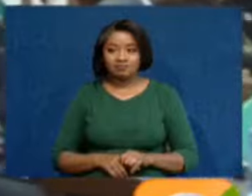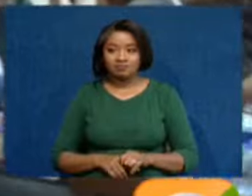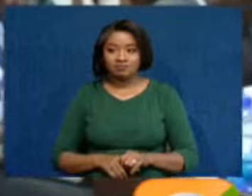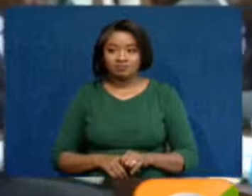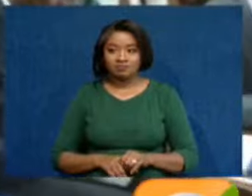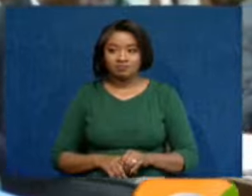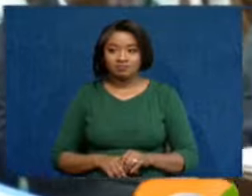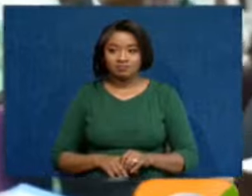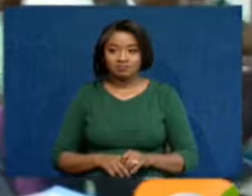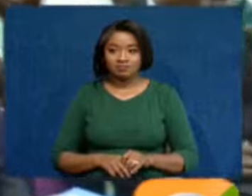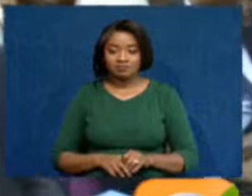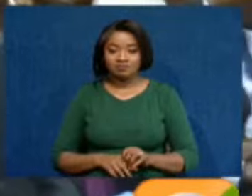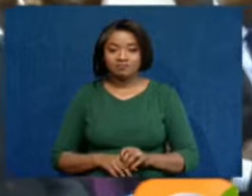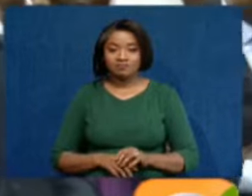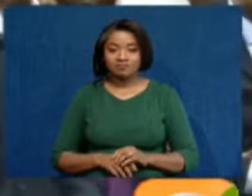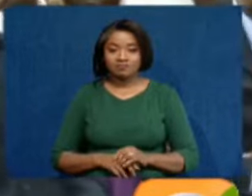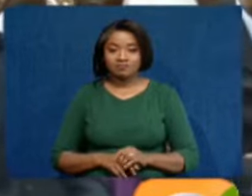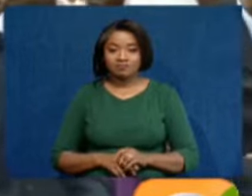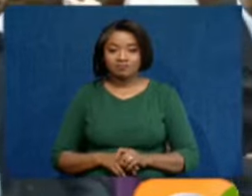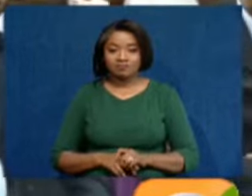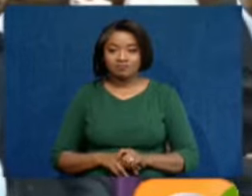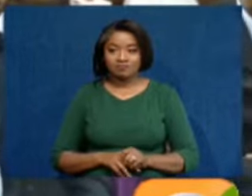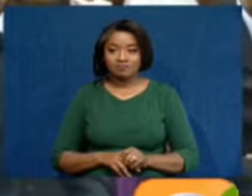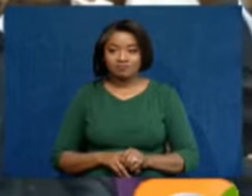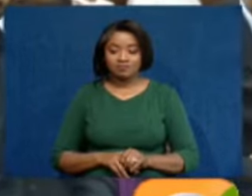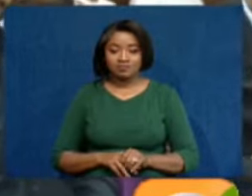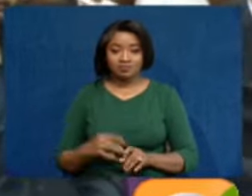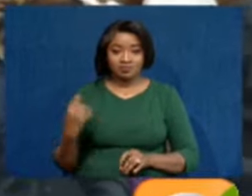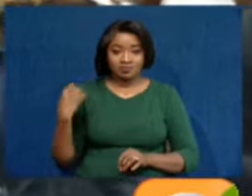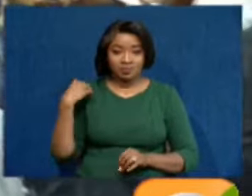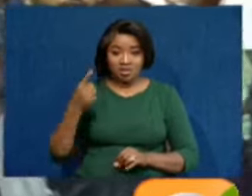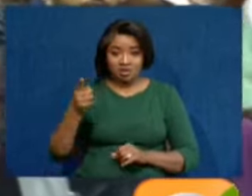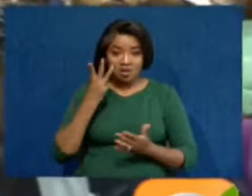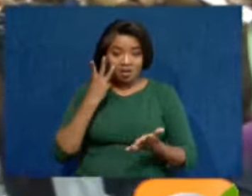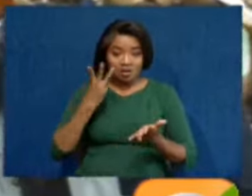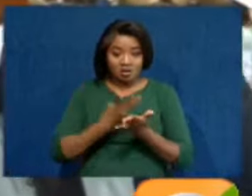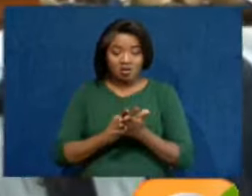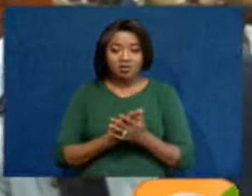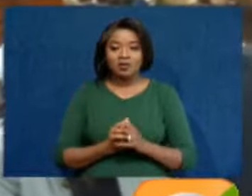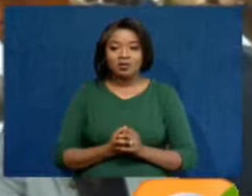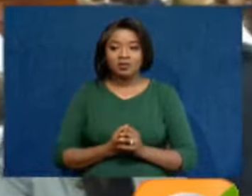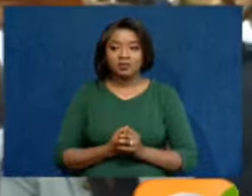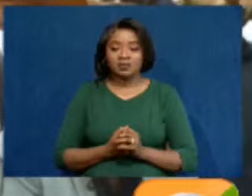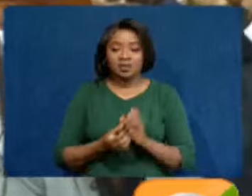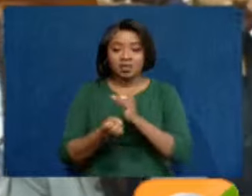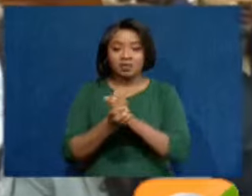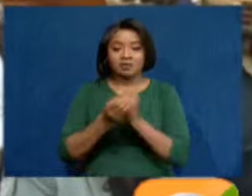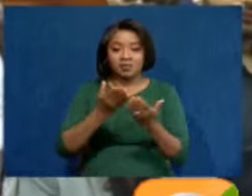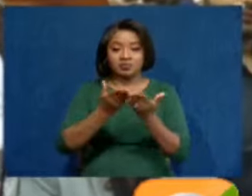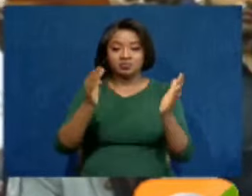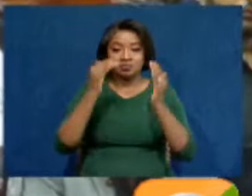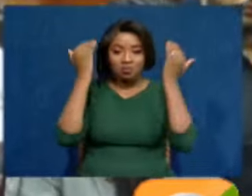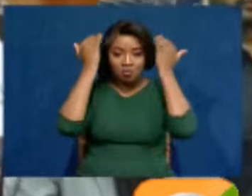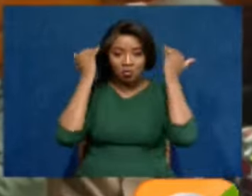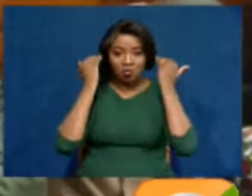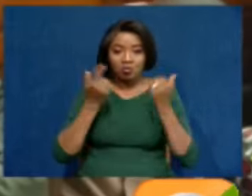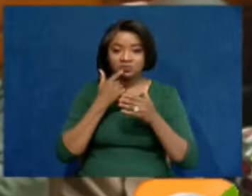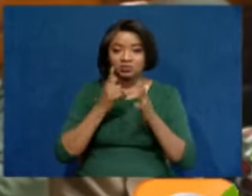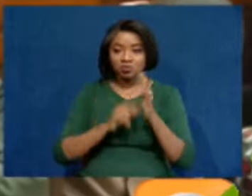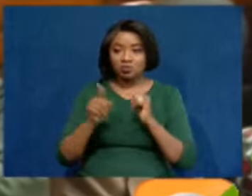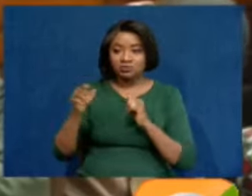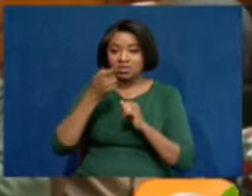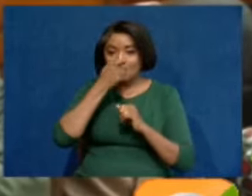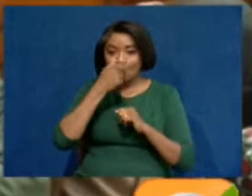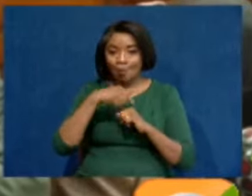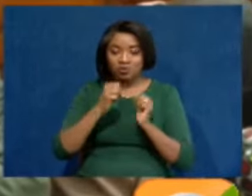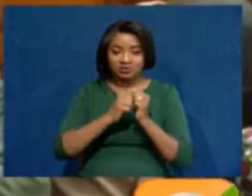Nyanya alikufa 2016. Alipofika kizimbani hapo jana, shahidi JCK alieleza mahakama kuwa ana umri wa miaka 17 na